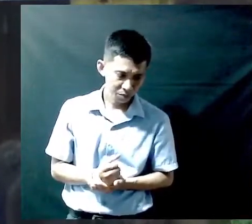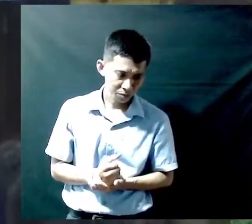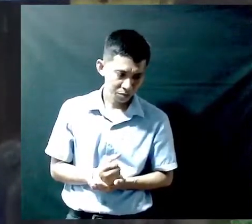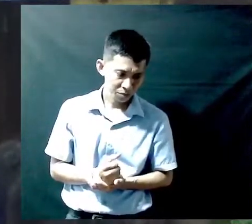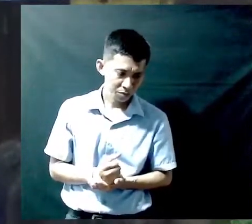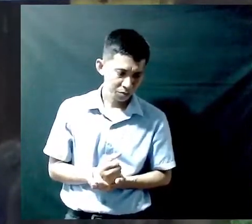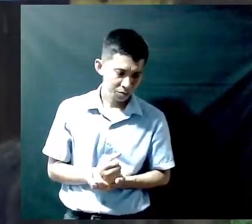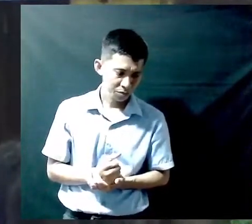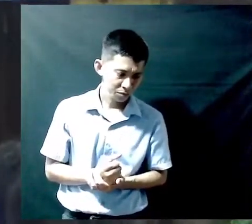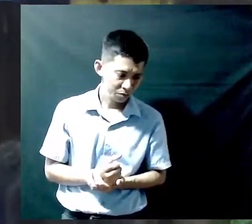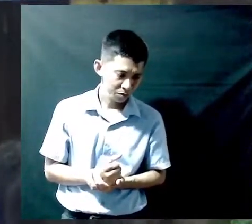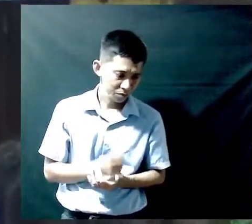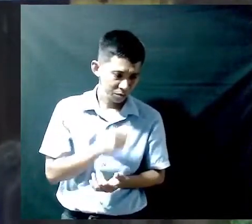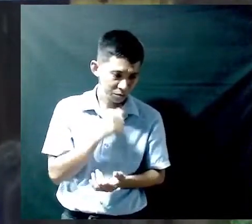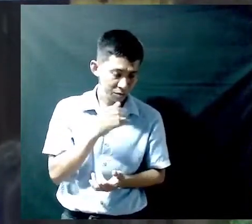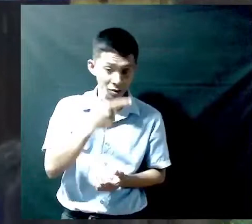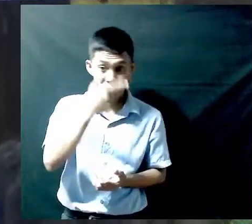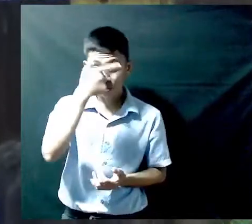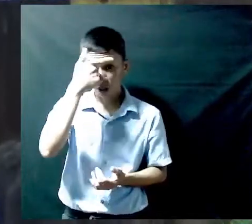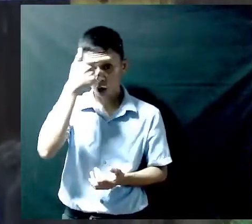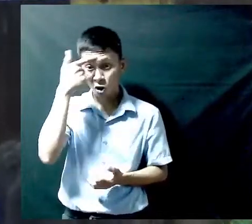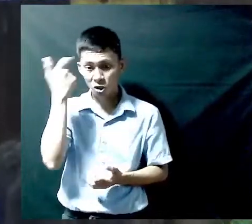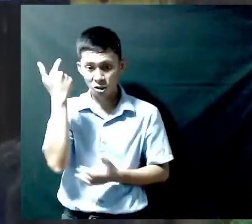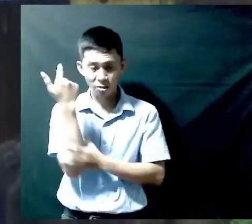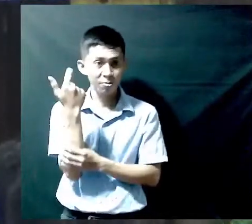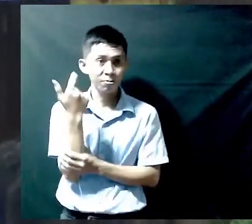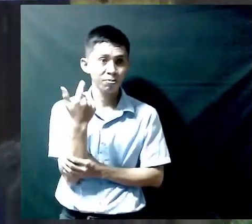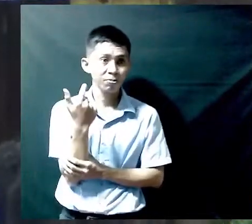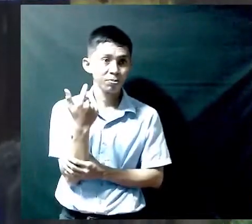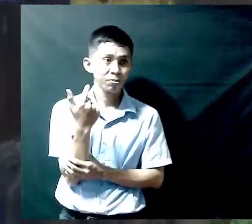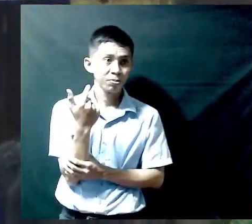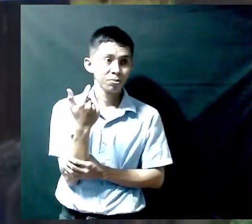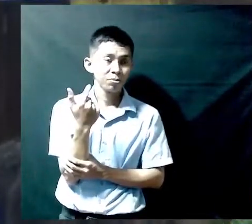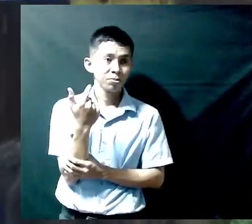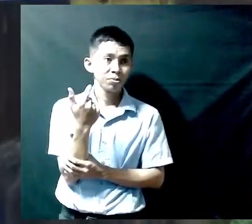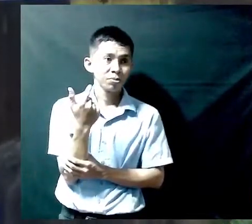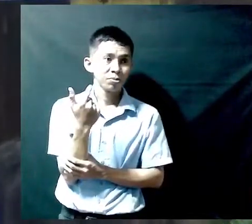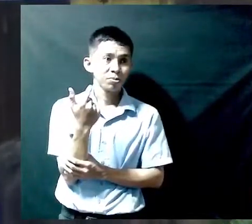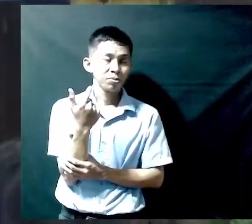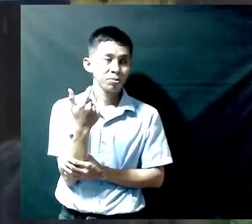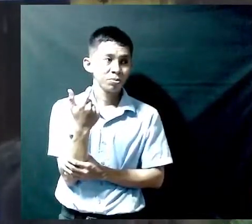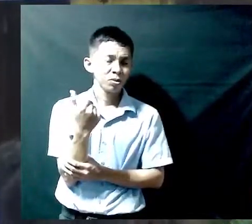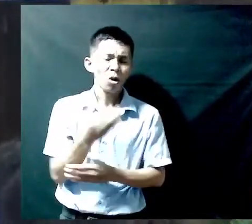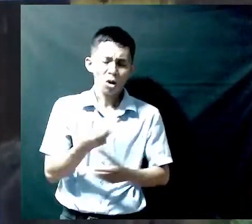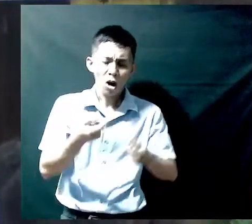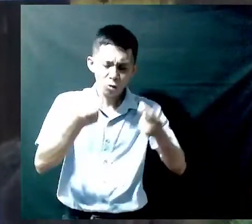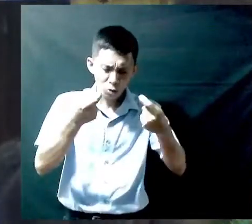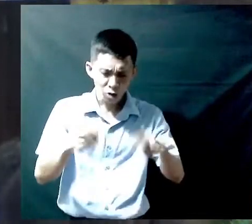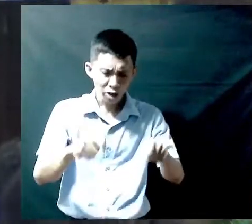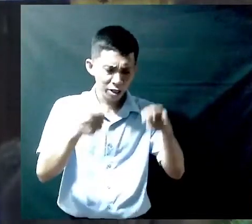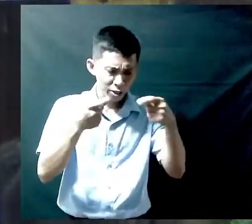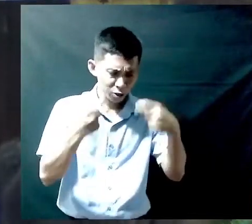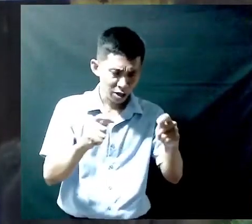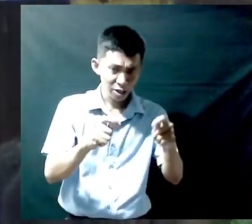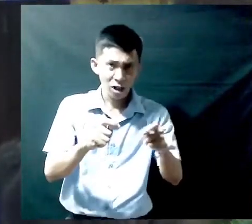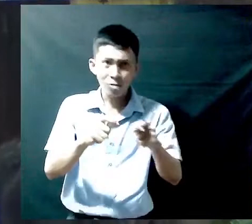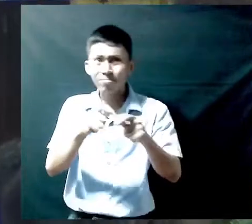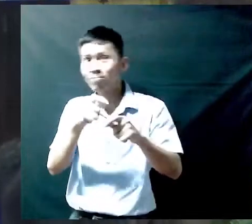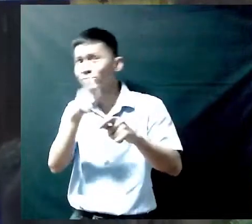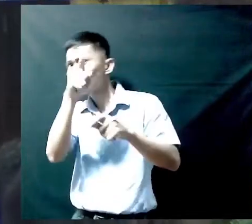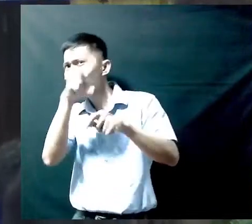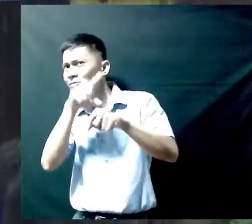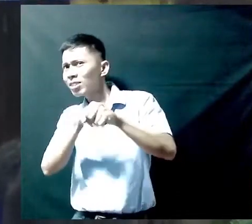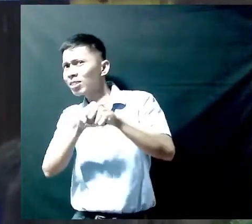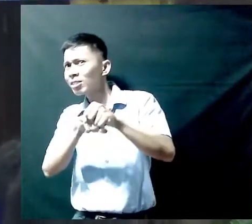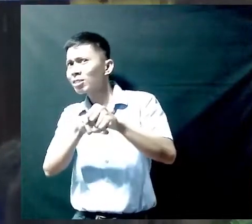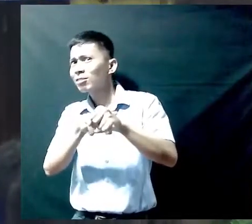ito, but because of limitation ng time, no, at pipilitin kong paiksiin po ito, bakit po? Kasi